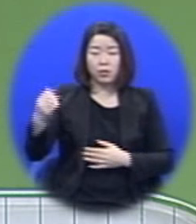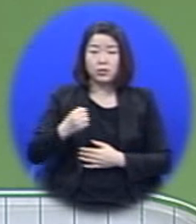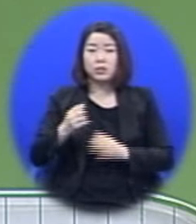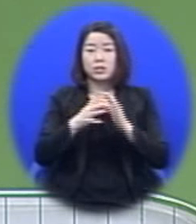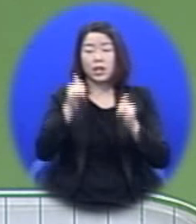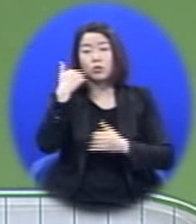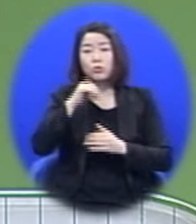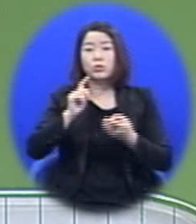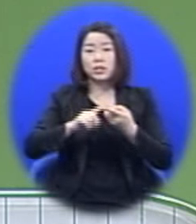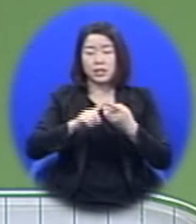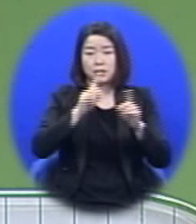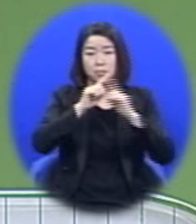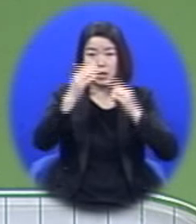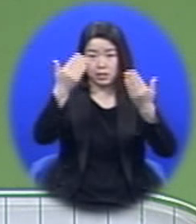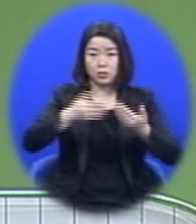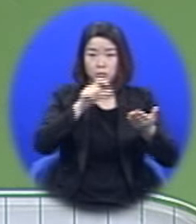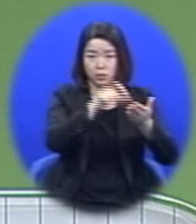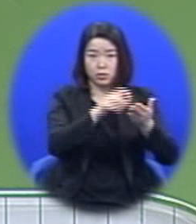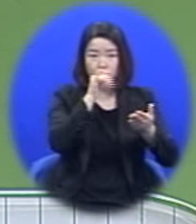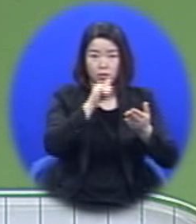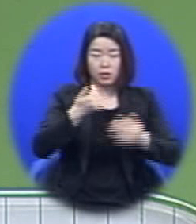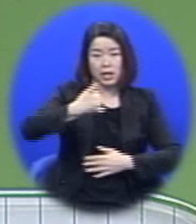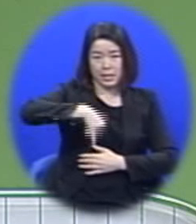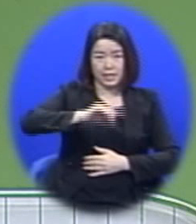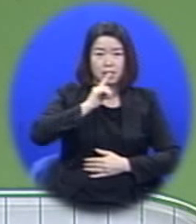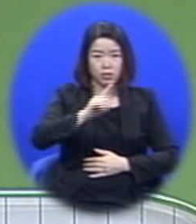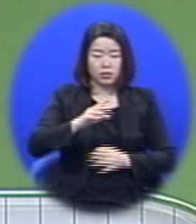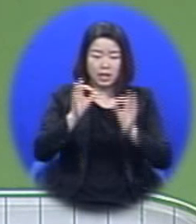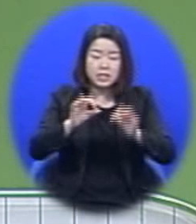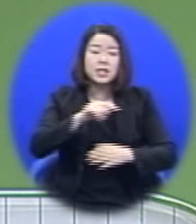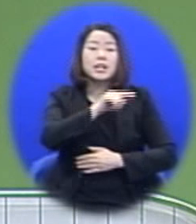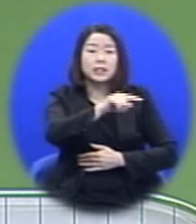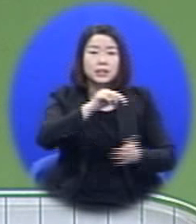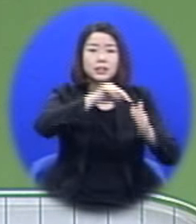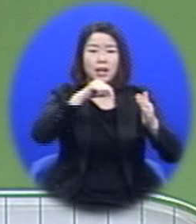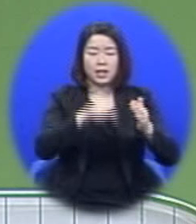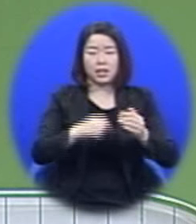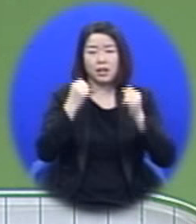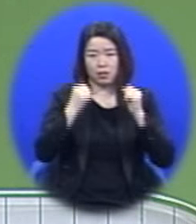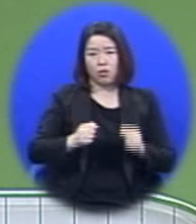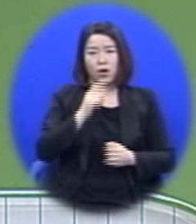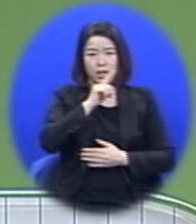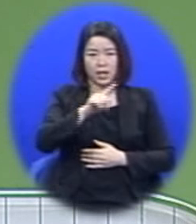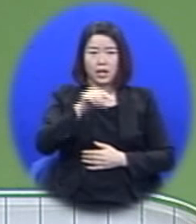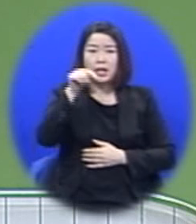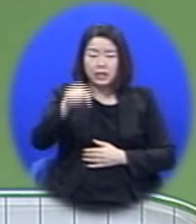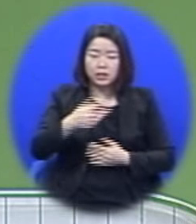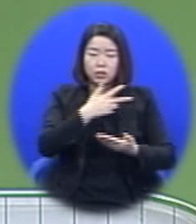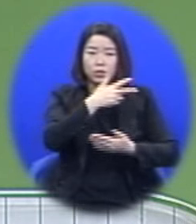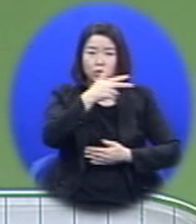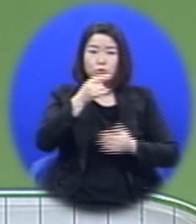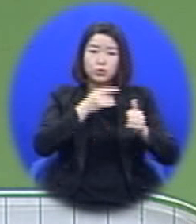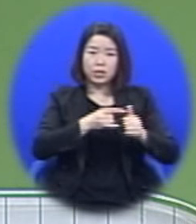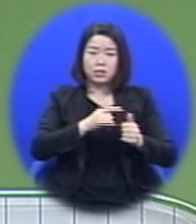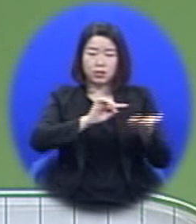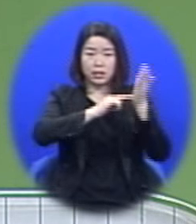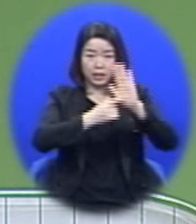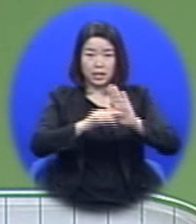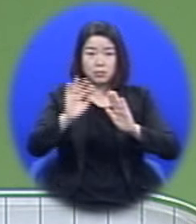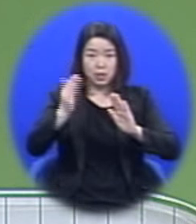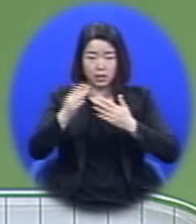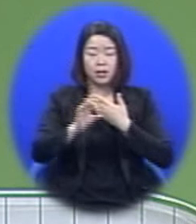누군지에 대해서 말씀합니다. 자녀들아, 이제 그의 안에 거하라. 이는 주께서 나타내신 바